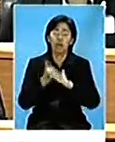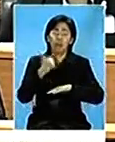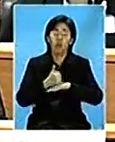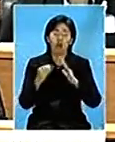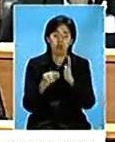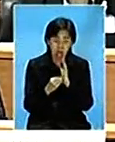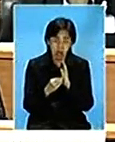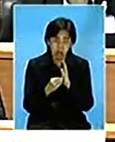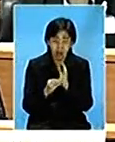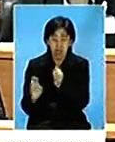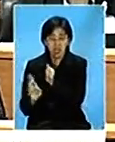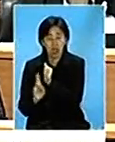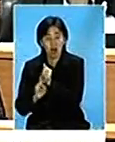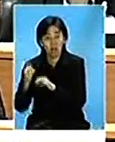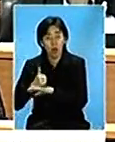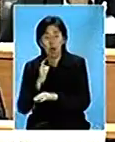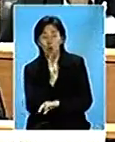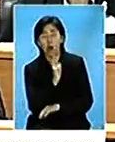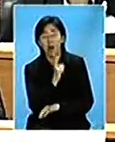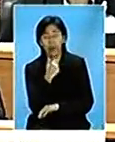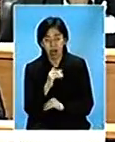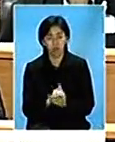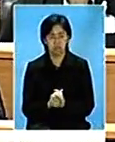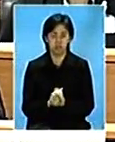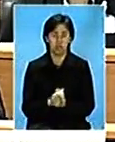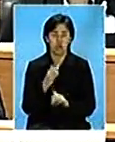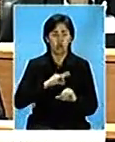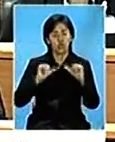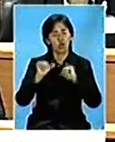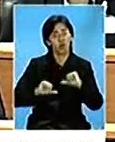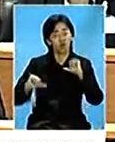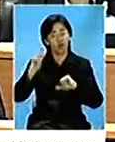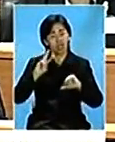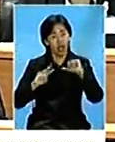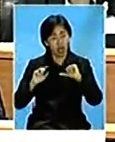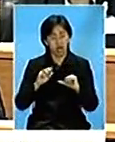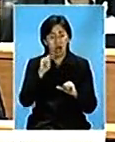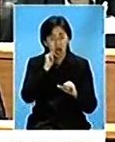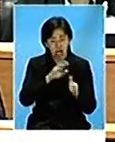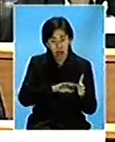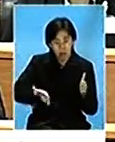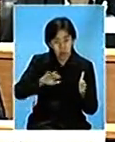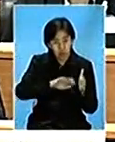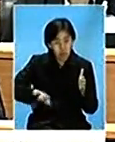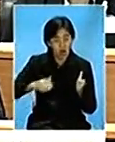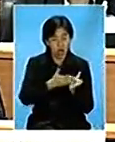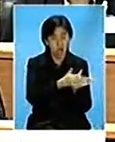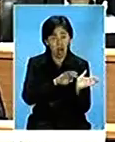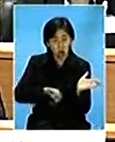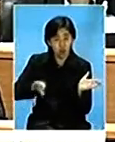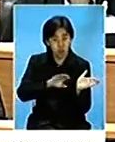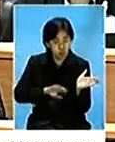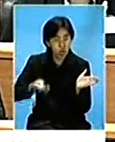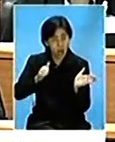ช้รองผู้ว่ากทมเคยต่อว่าต่อขานลักษณะทางวิทยาศาสตร์ที่มันผลักดันน้ำได้เนี่ยนะครับผมเห็นทั้งกองทัพเรือก็